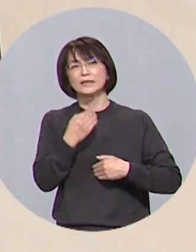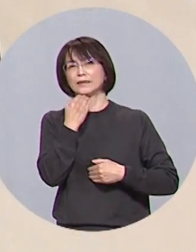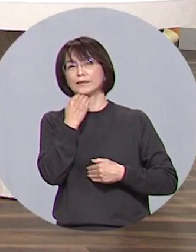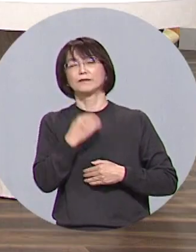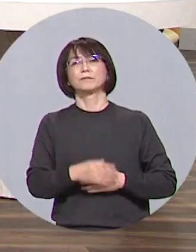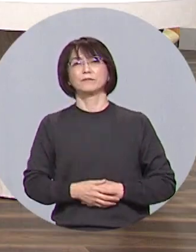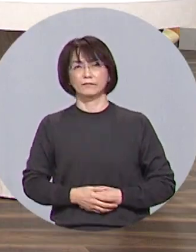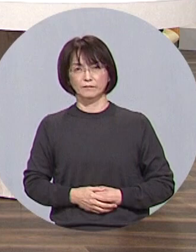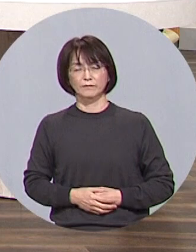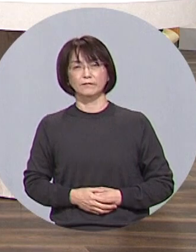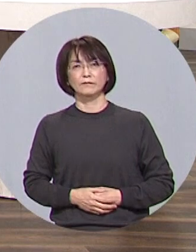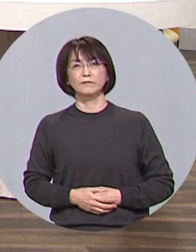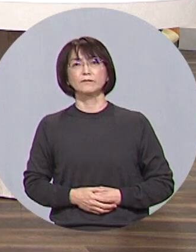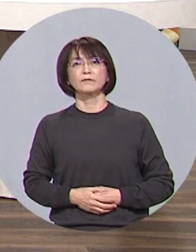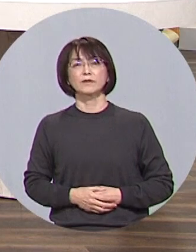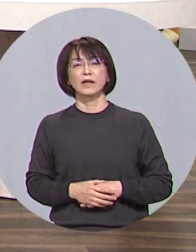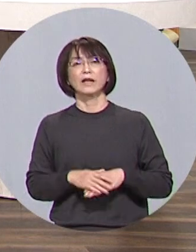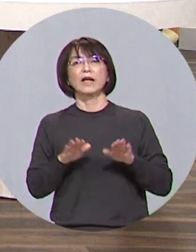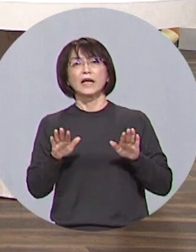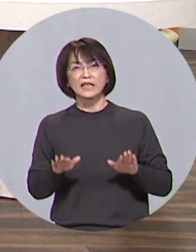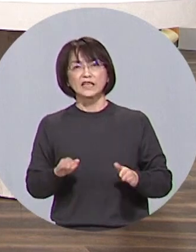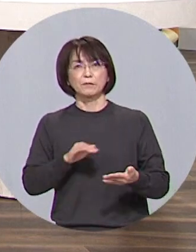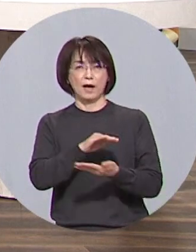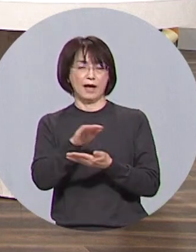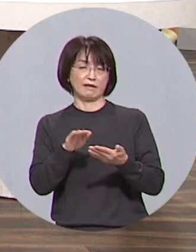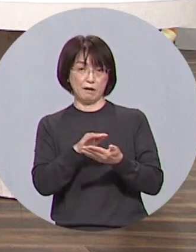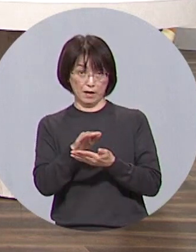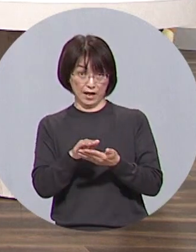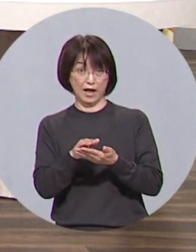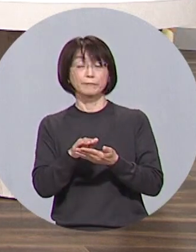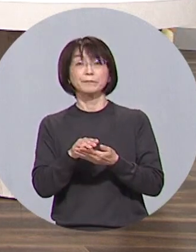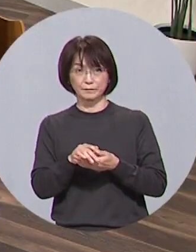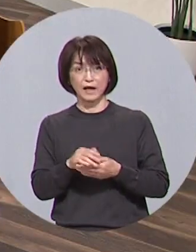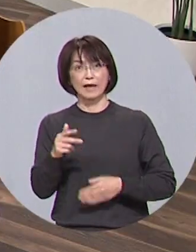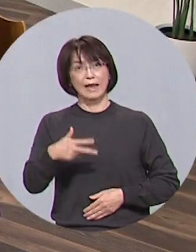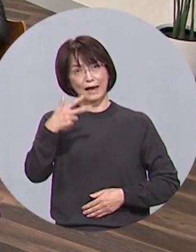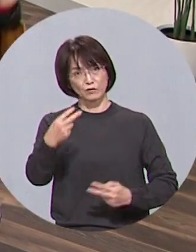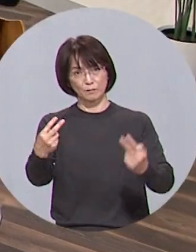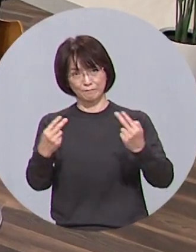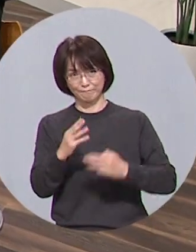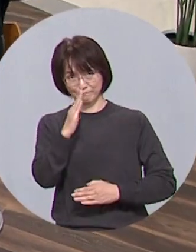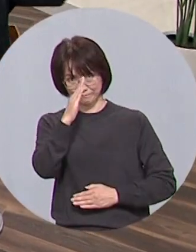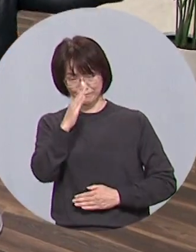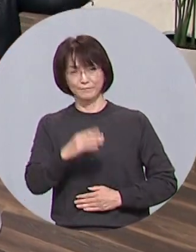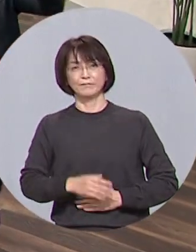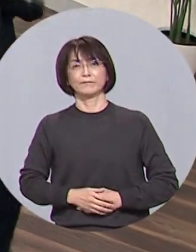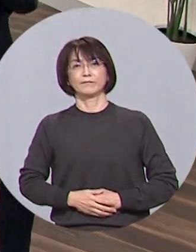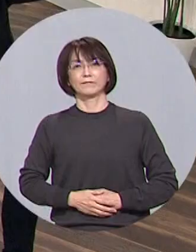い、 それでは、はい、今時埼玉、 今たまま た来週。